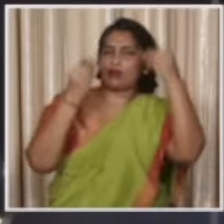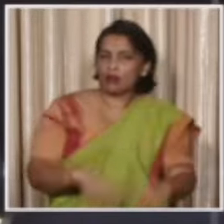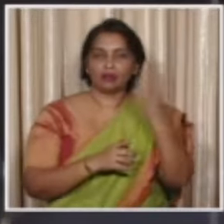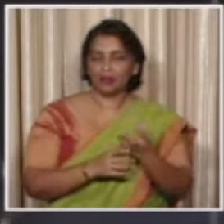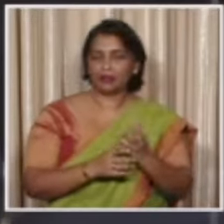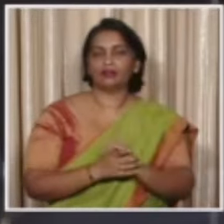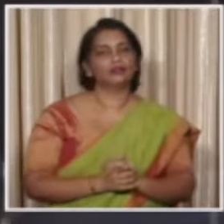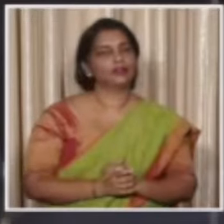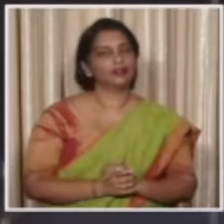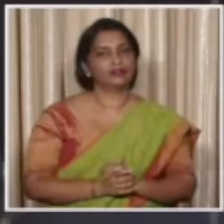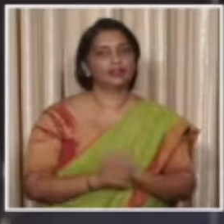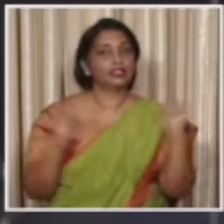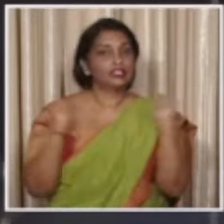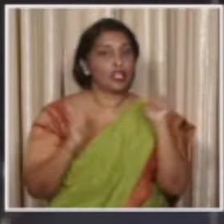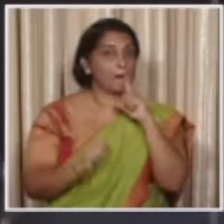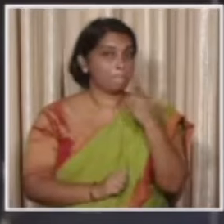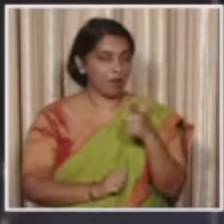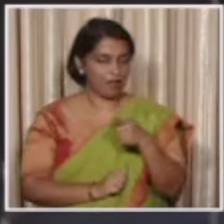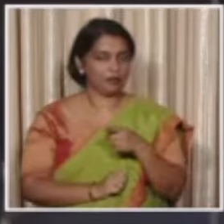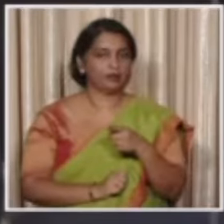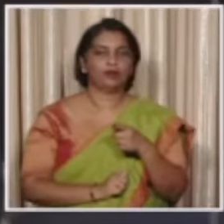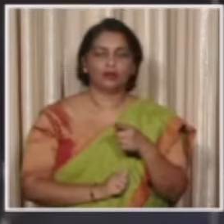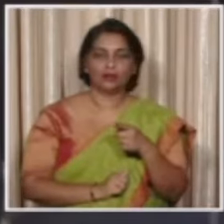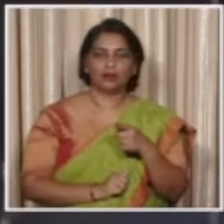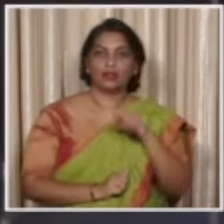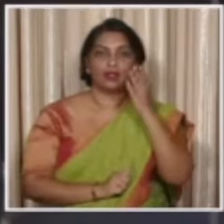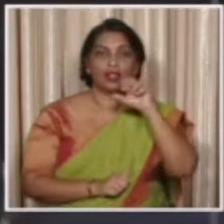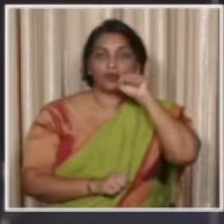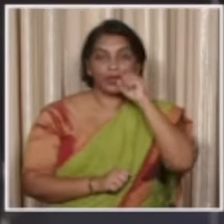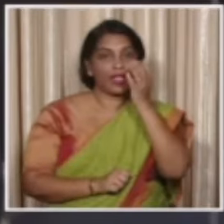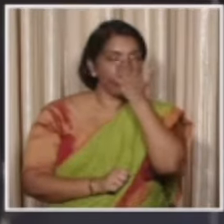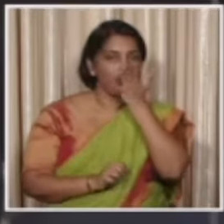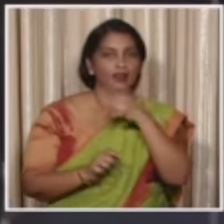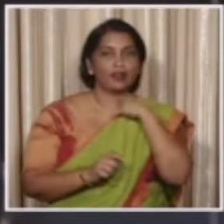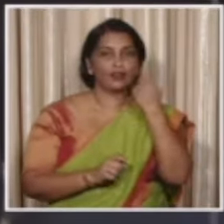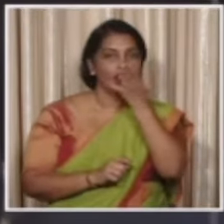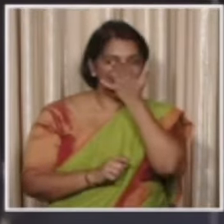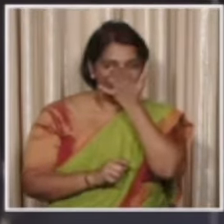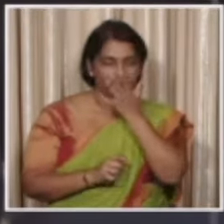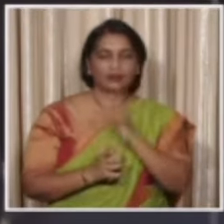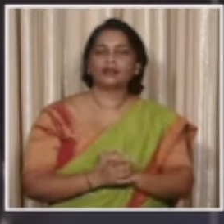තත්ත්වෙට ගියා. සීතකල මාළු උක්සීනි, බීට්සීනි, උක්සීනි,